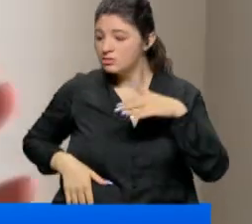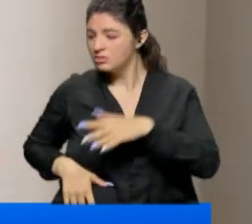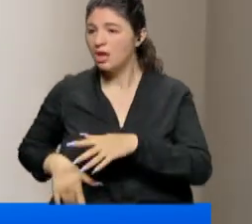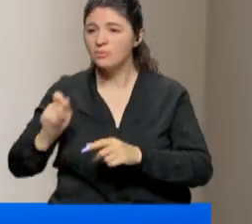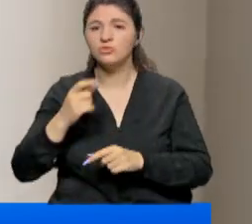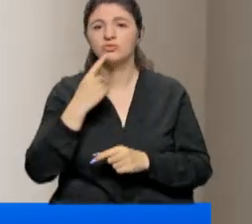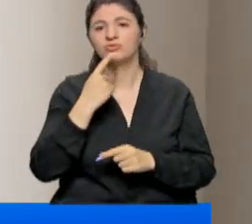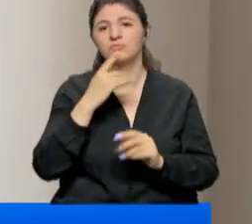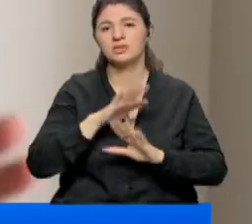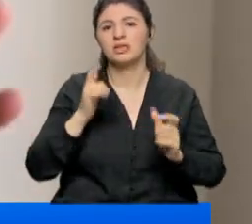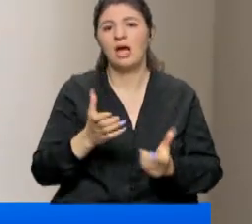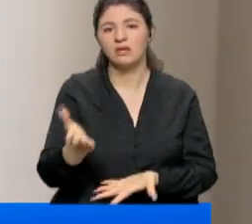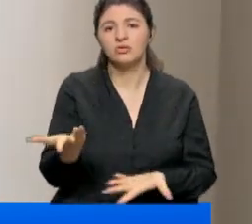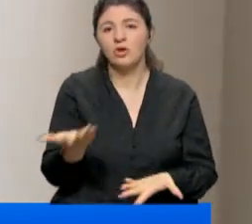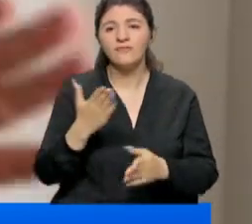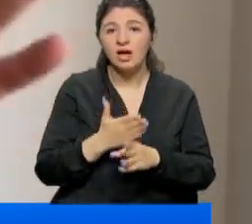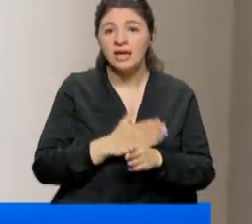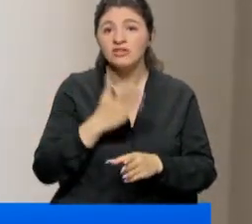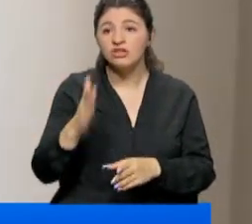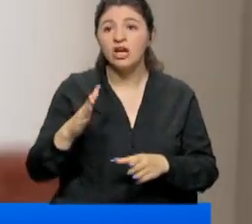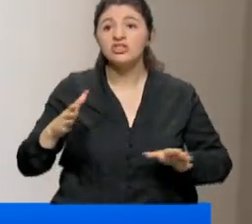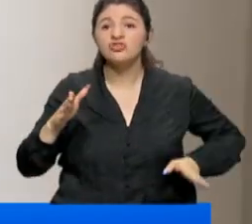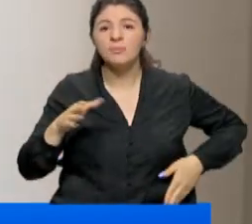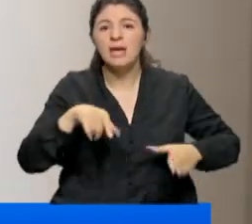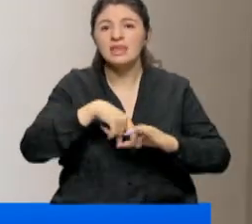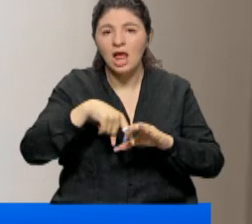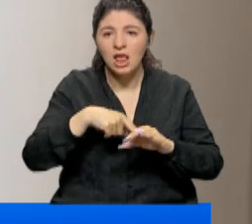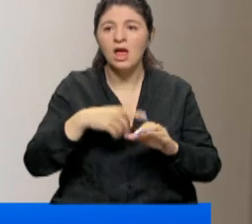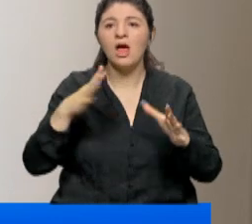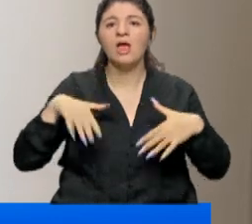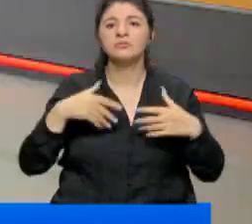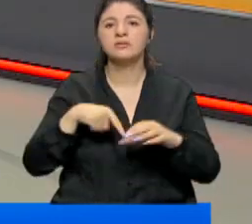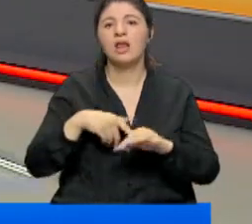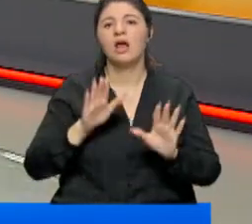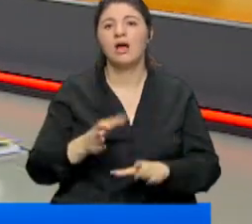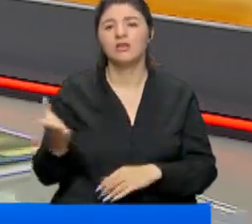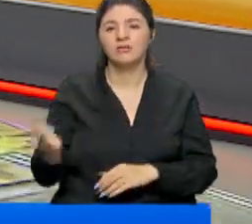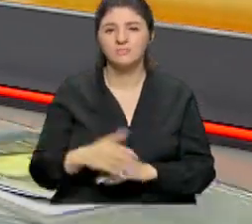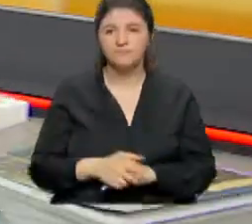artık Sözün bittiği yerdeyiz Çünkü vatandaşlar Cep delik cepken denir